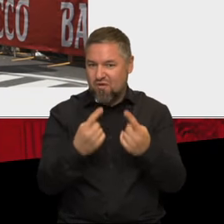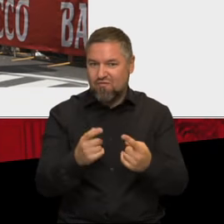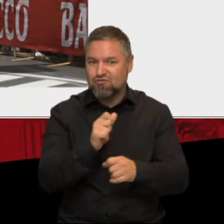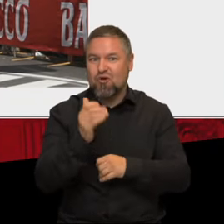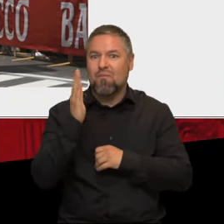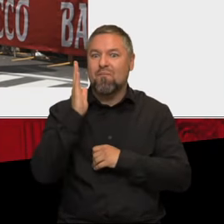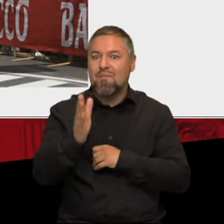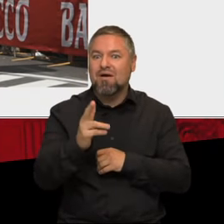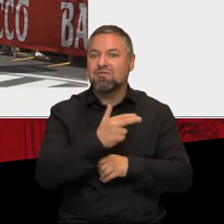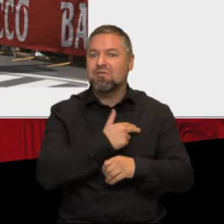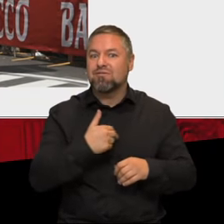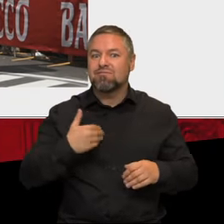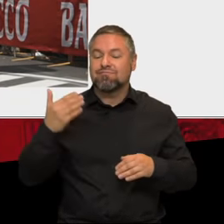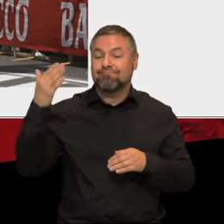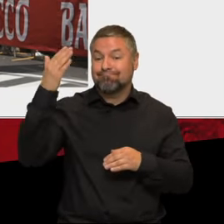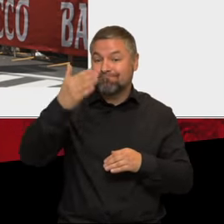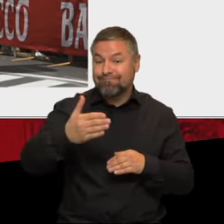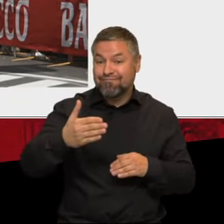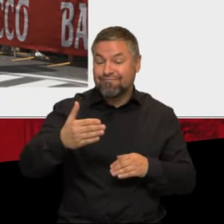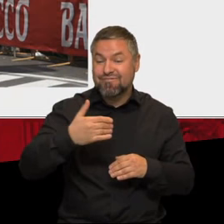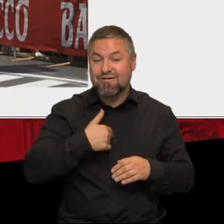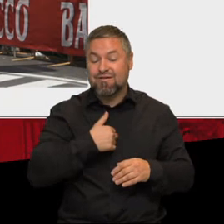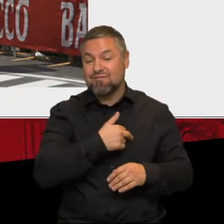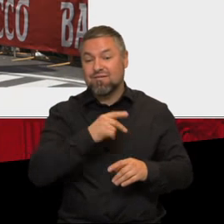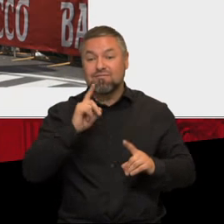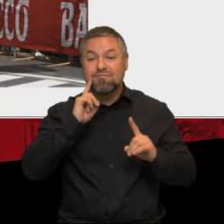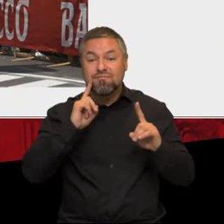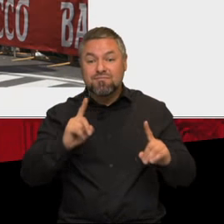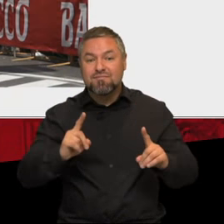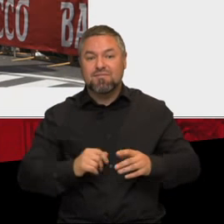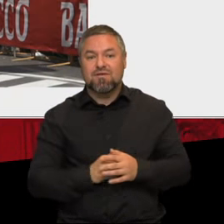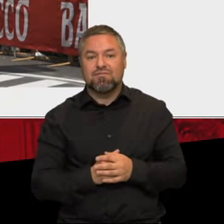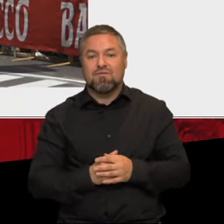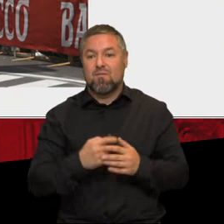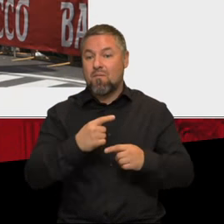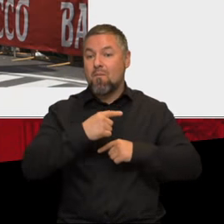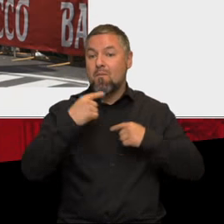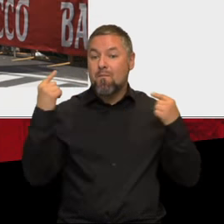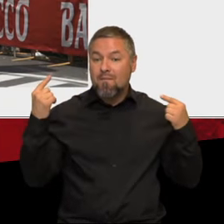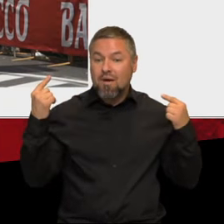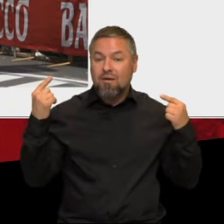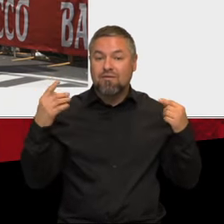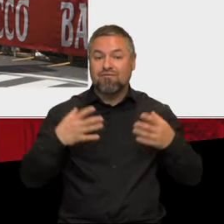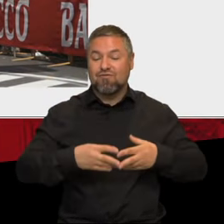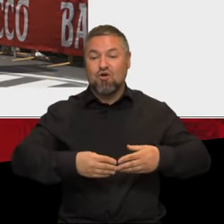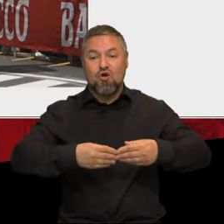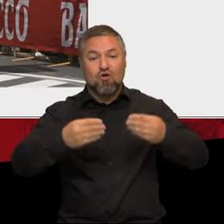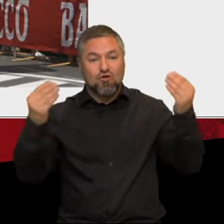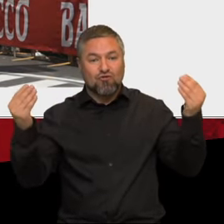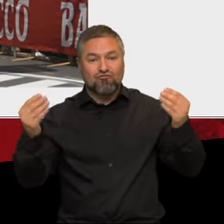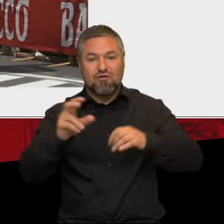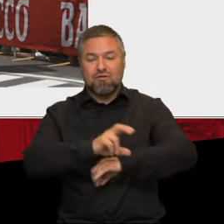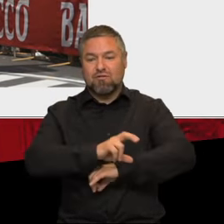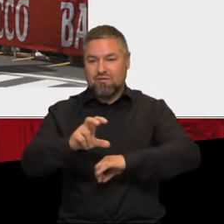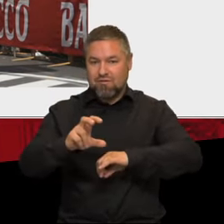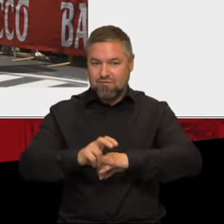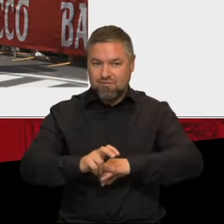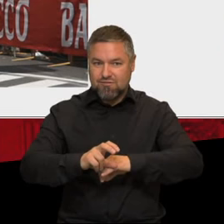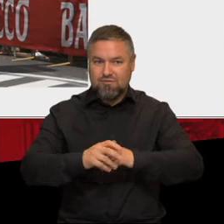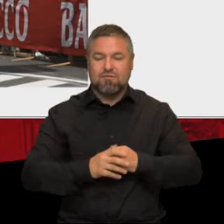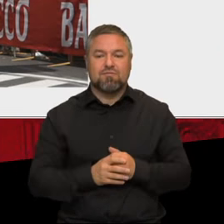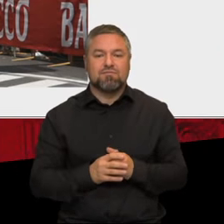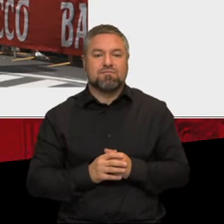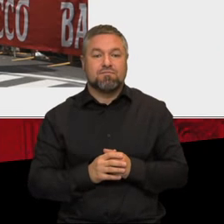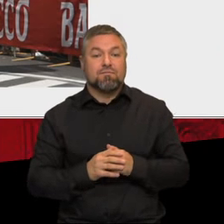co będzie naszą symboliczną metą w rozwoju technologii